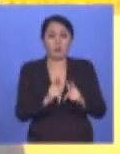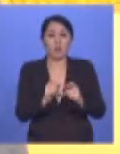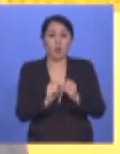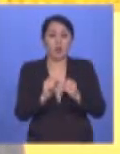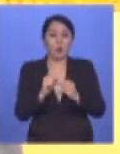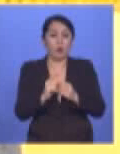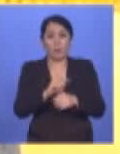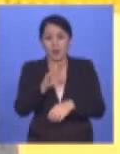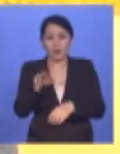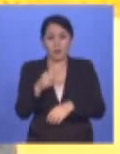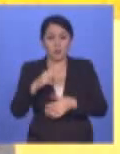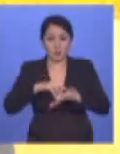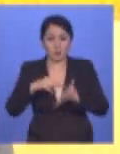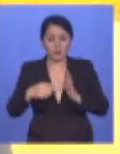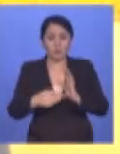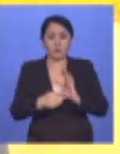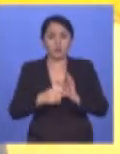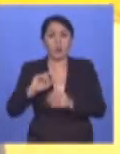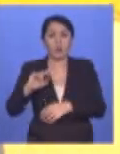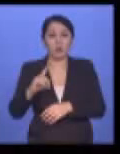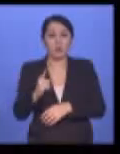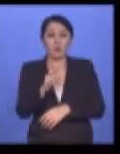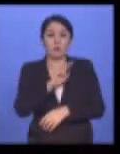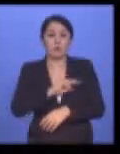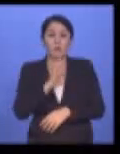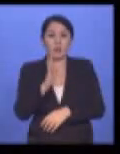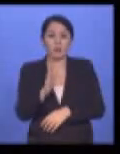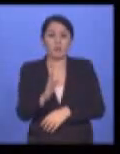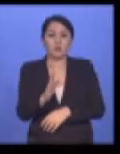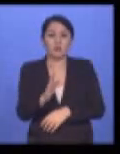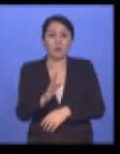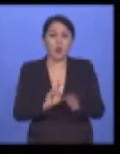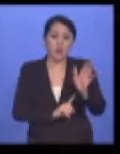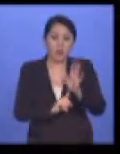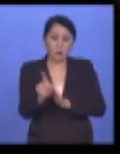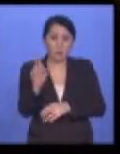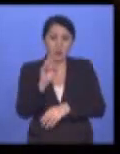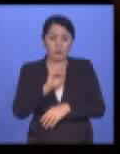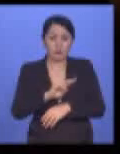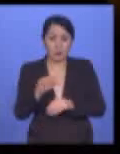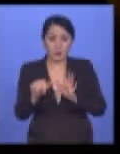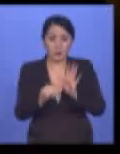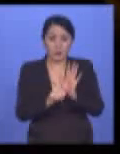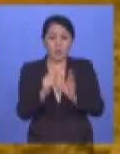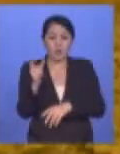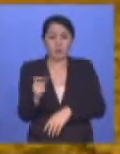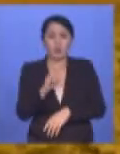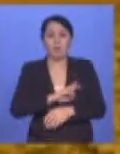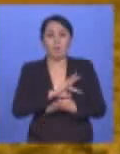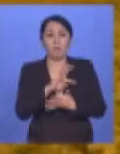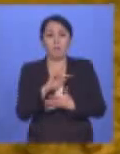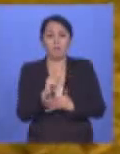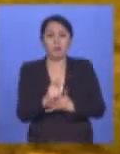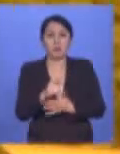11-ші желтоқсанда біз жоспар бойынша алғашқы өнімді алатын боламыз. Кәсіпорын толық іске қосылғаннан кейін 60 адам жұмыспен қамтылады.